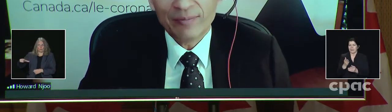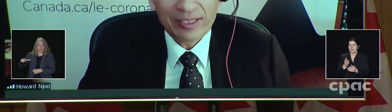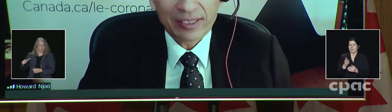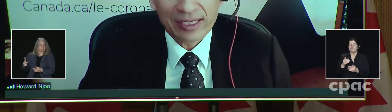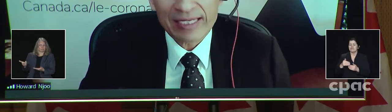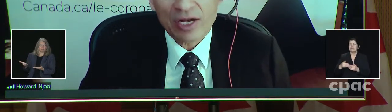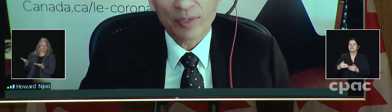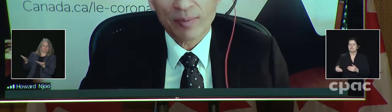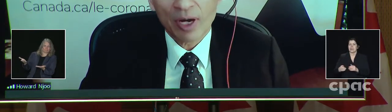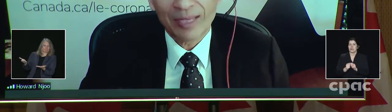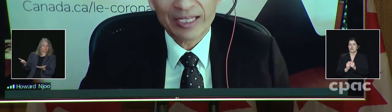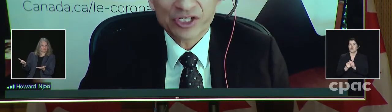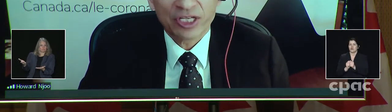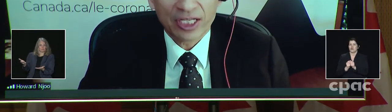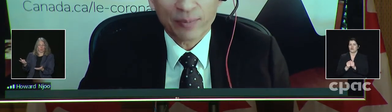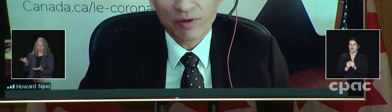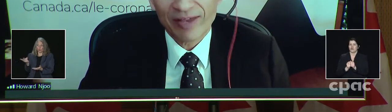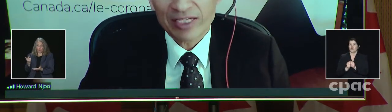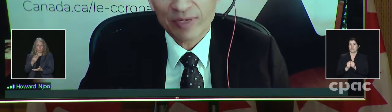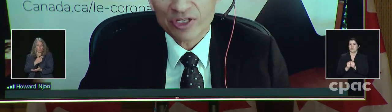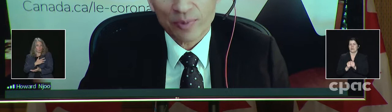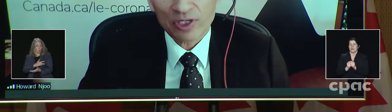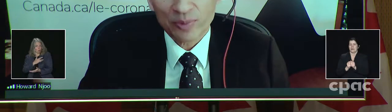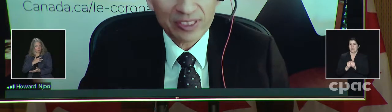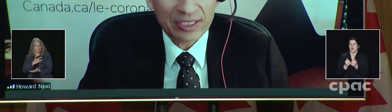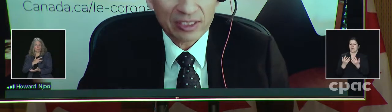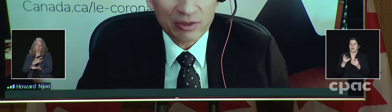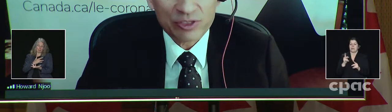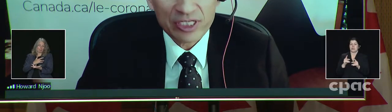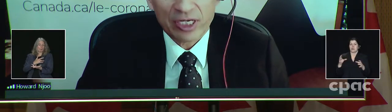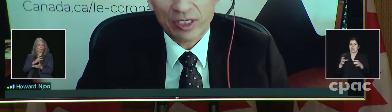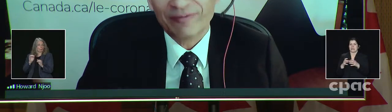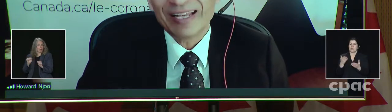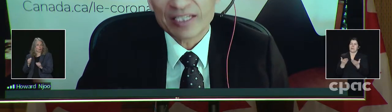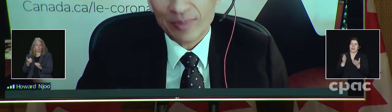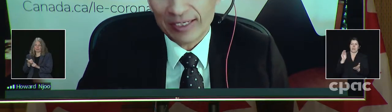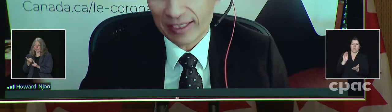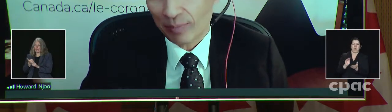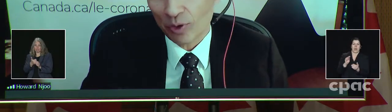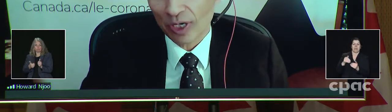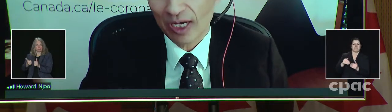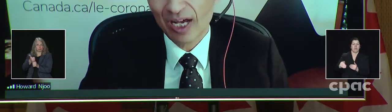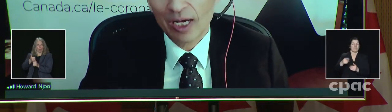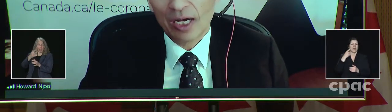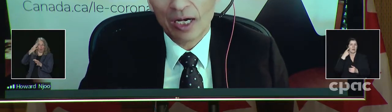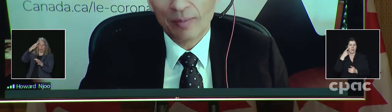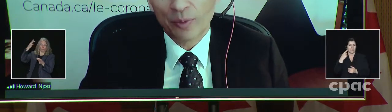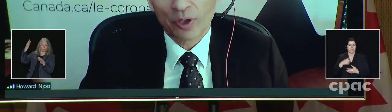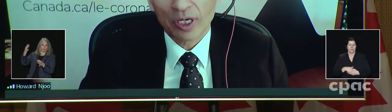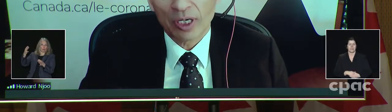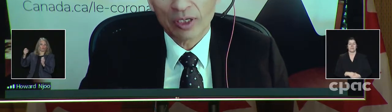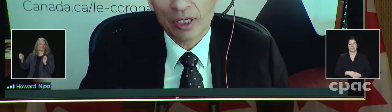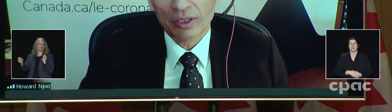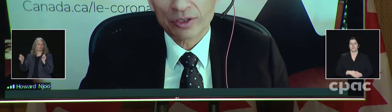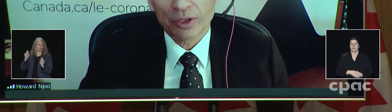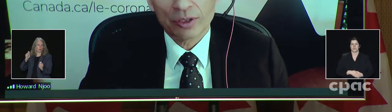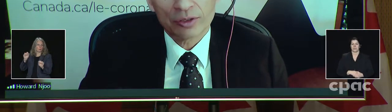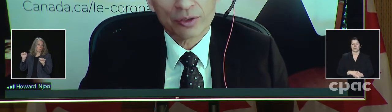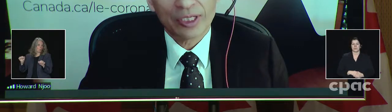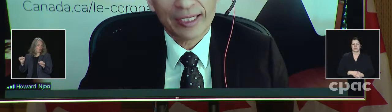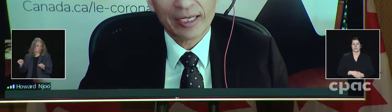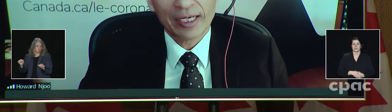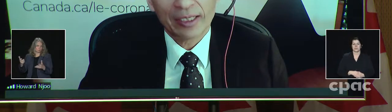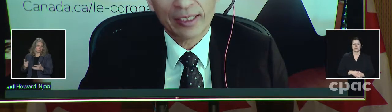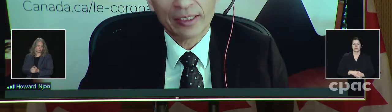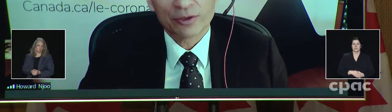les limites de rassemblement à l'échelle de la province, mais je pense peut-être aussi une flexibilité pour ce